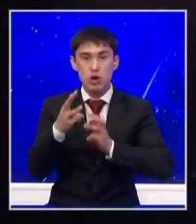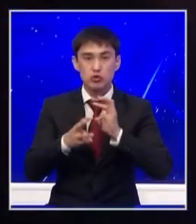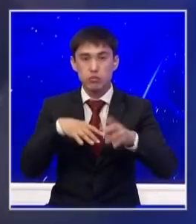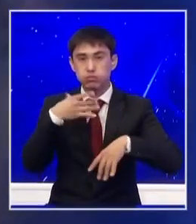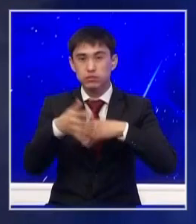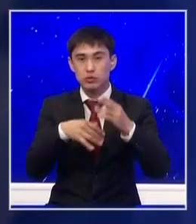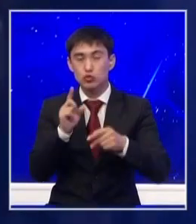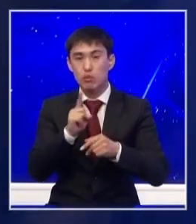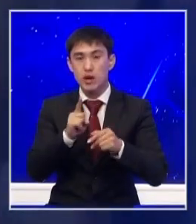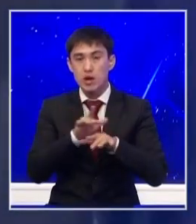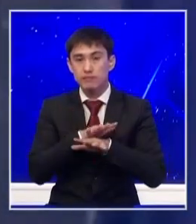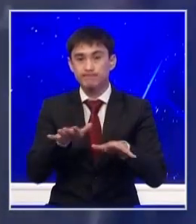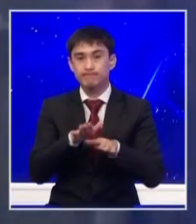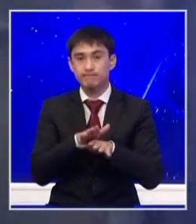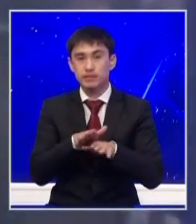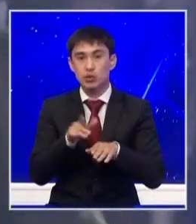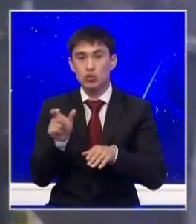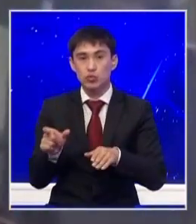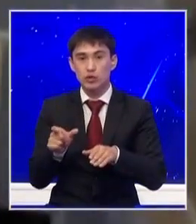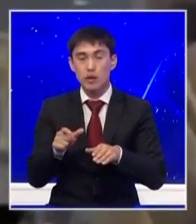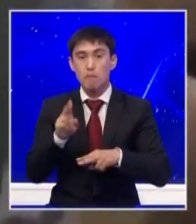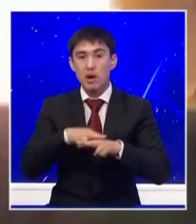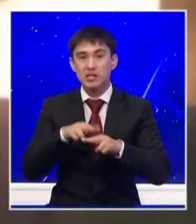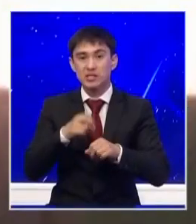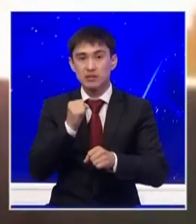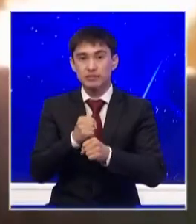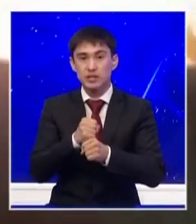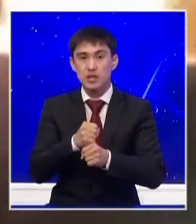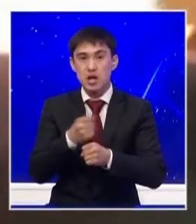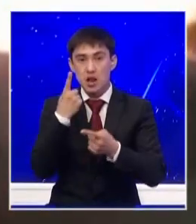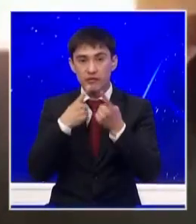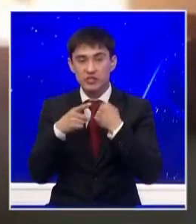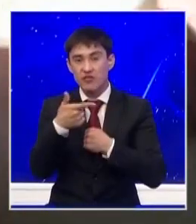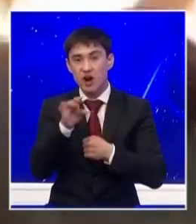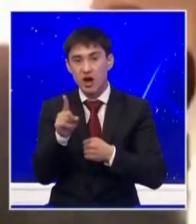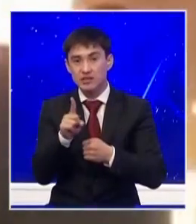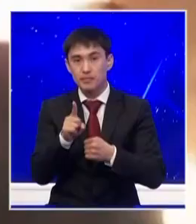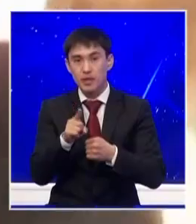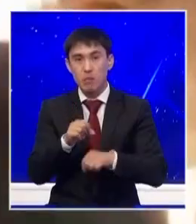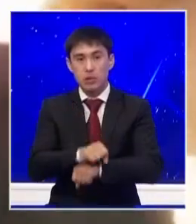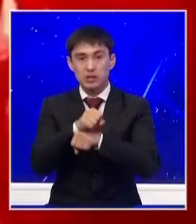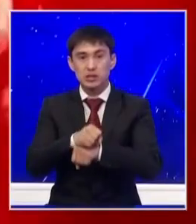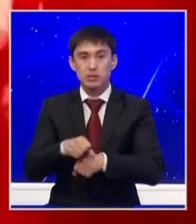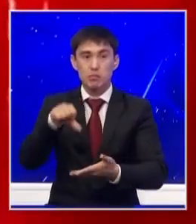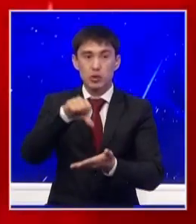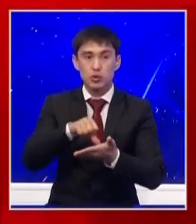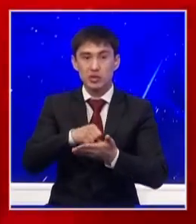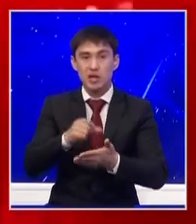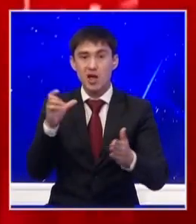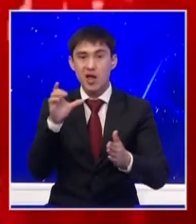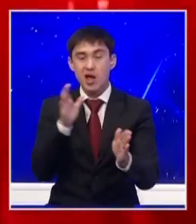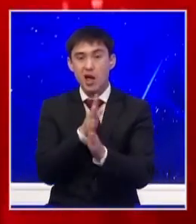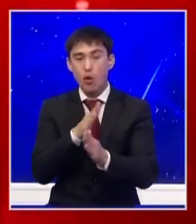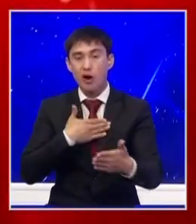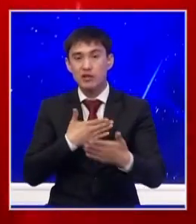и погромы чтобы разогнать толпы людей полицейским приходится применять слезоточивый газ протестам также примкнули эко-активисты и те кто